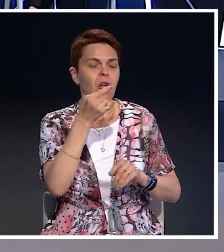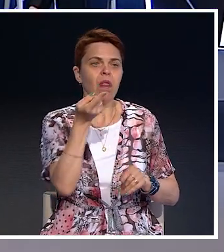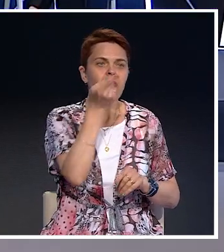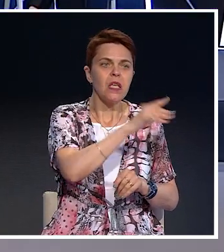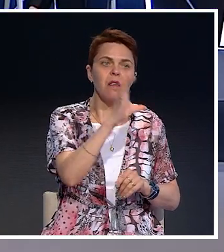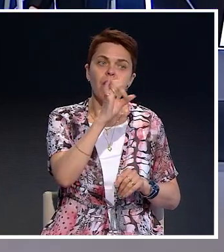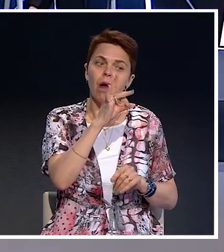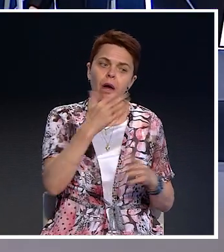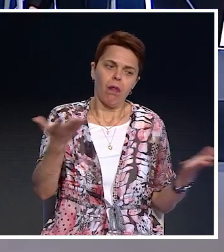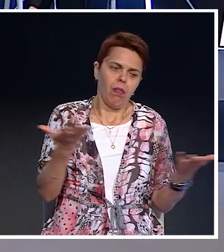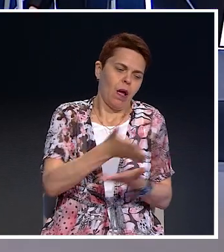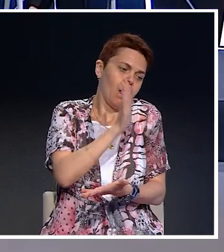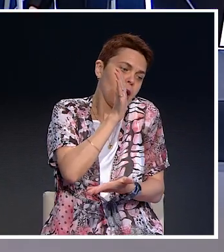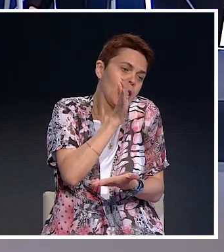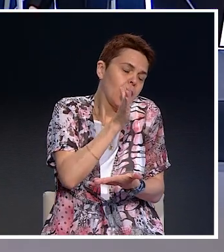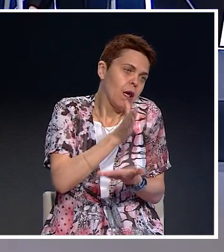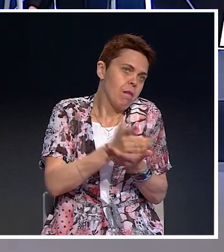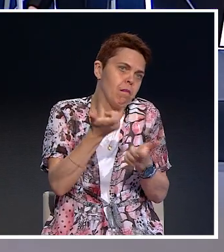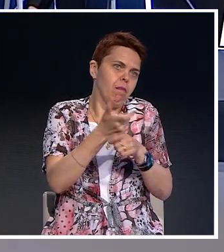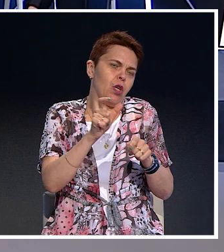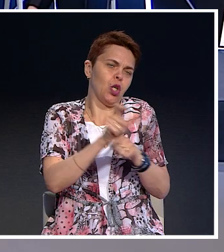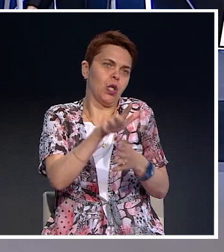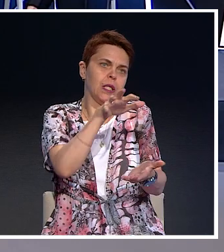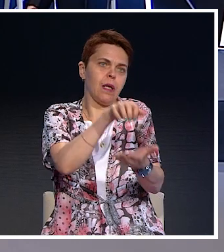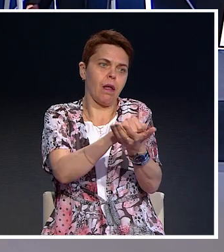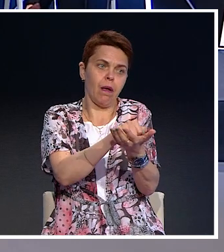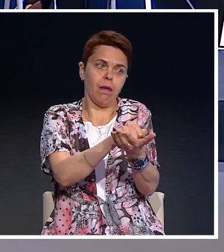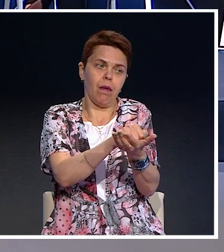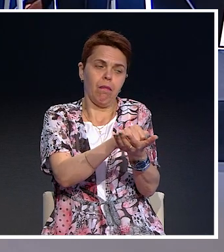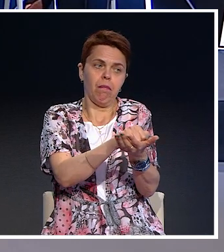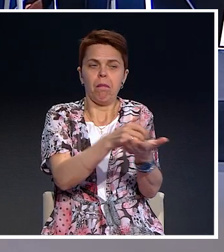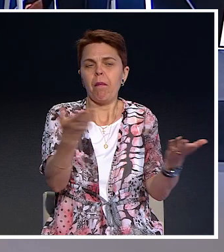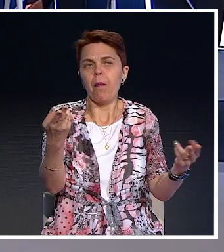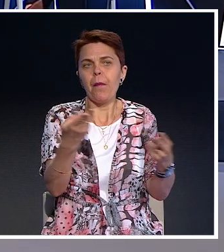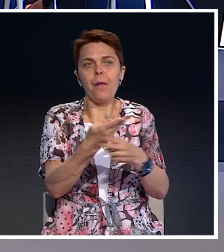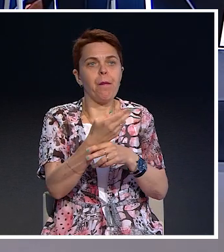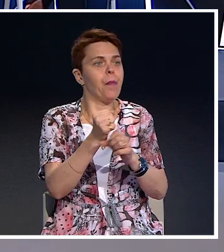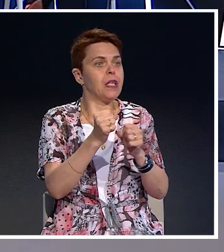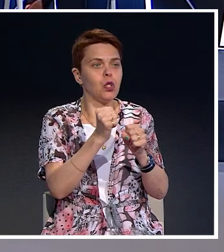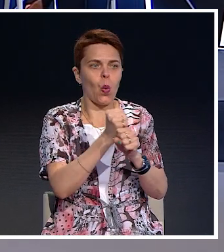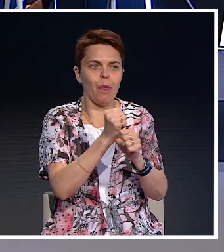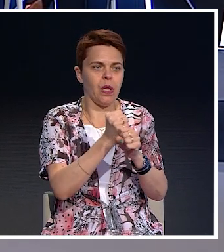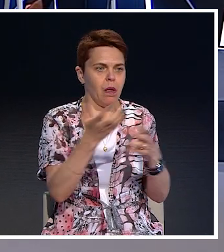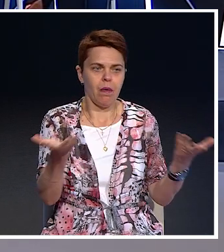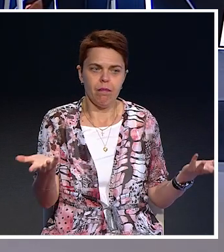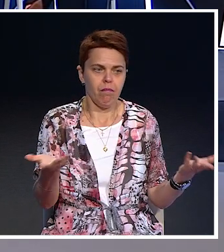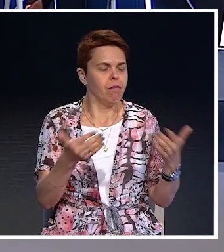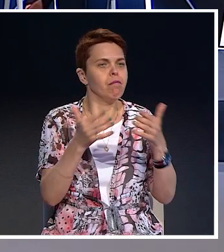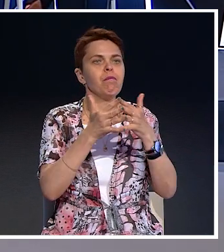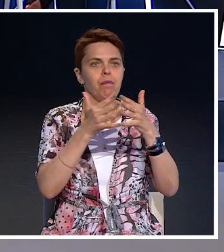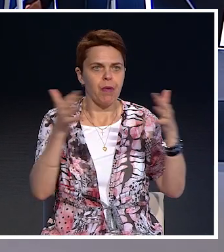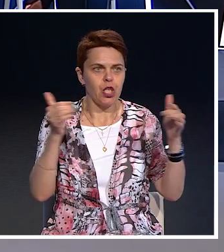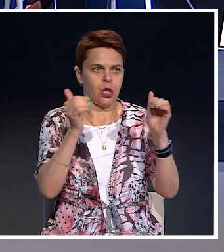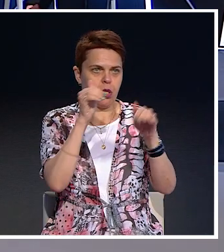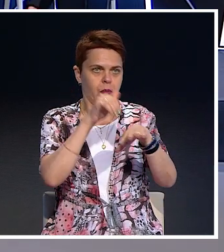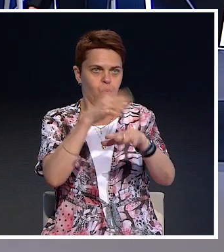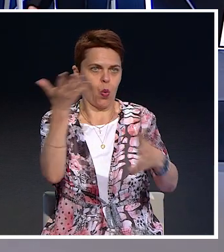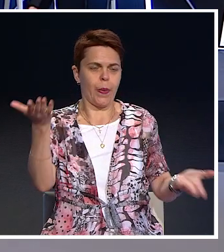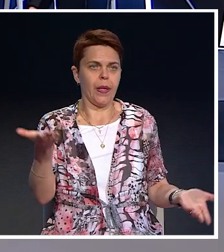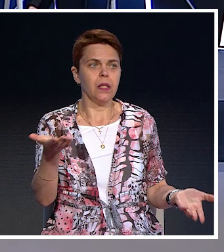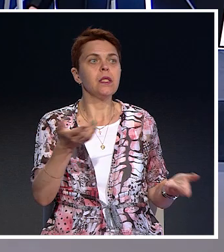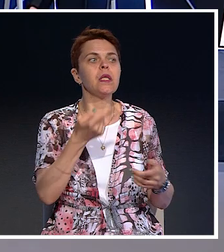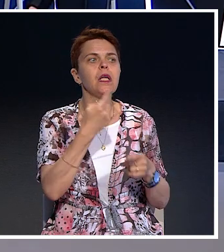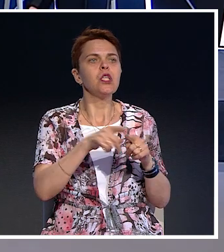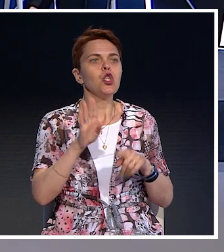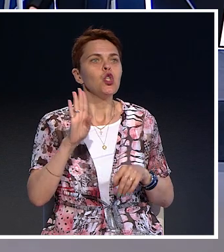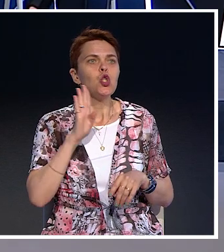сфери, де жінки є найбільш зайняті, в яких вони є, да? Тобто безробіття торкнеться жінок найбільше. І повірте, напевно,